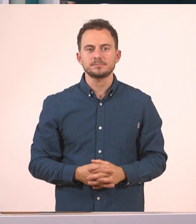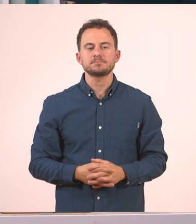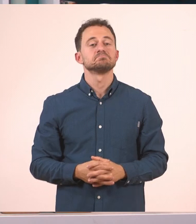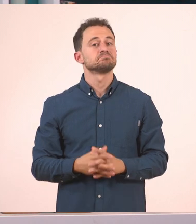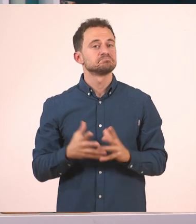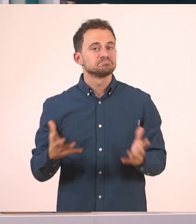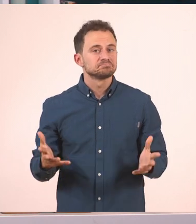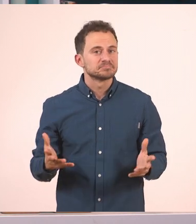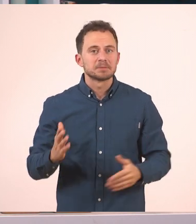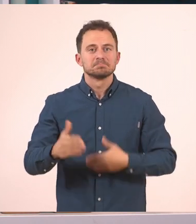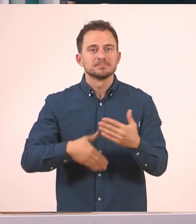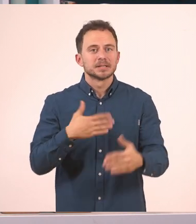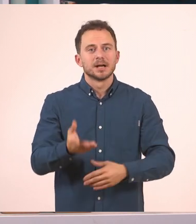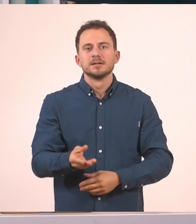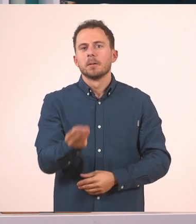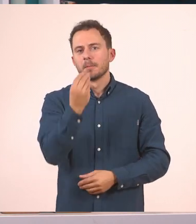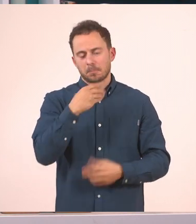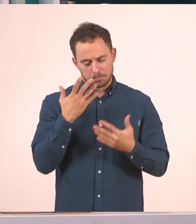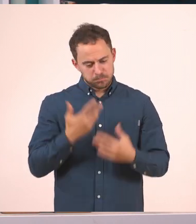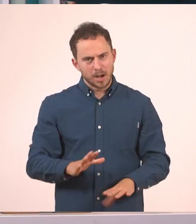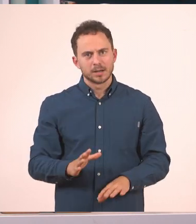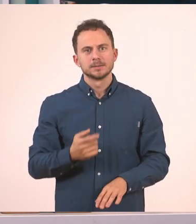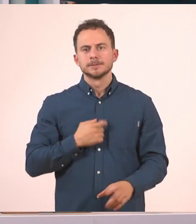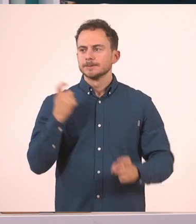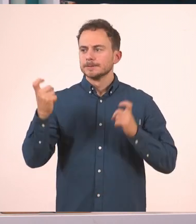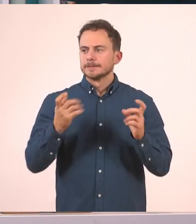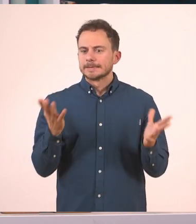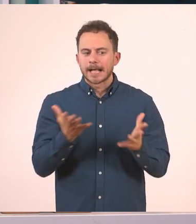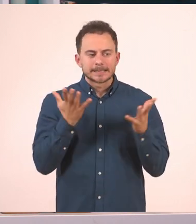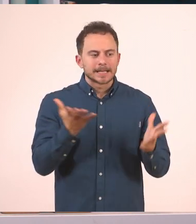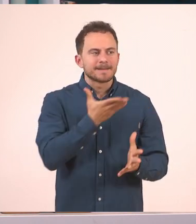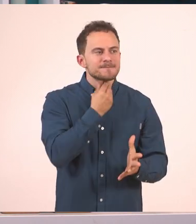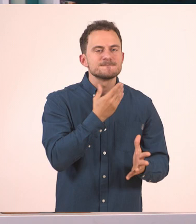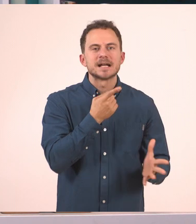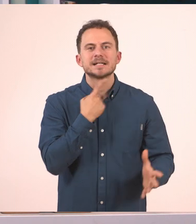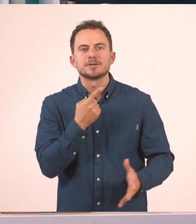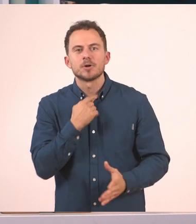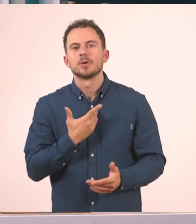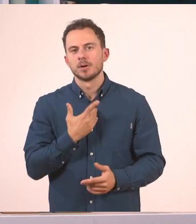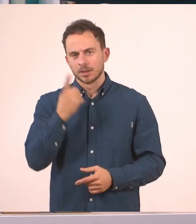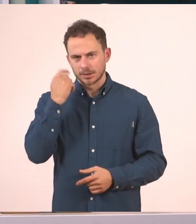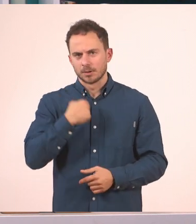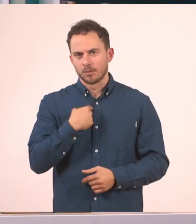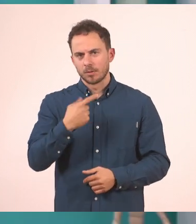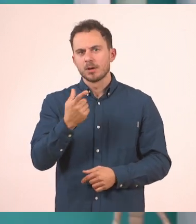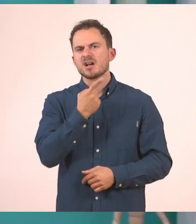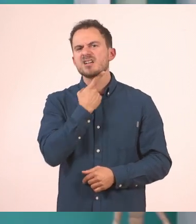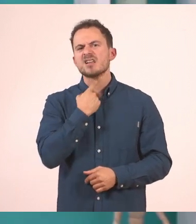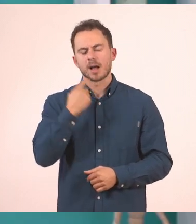Και μετά, αφού φάγαμε και την πίτσα, λέω ώρα για κάτι γλυκό. Ποιος γνωστό, μου αρέσουν πάρα πολύ τα